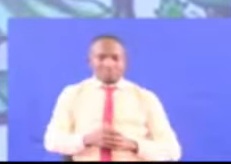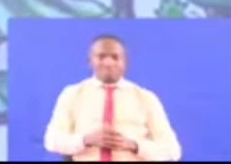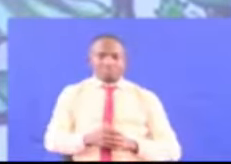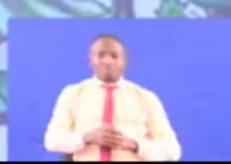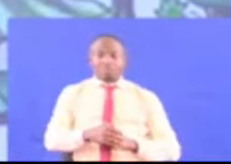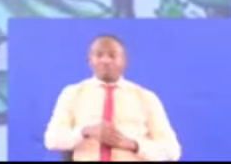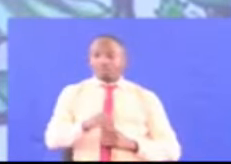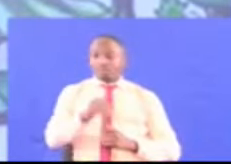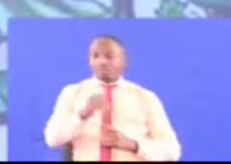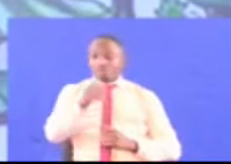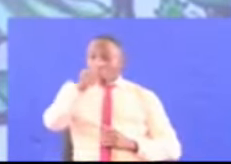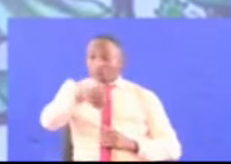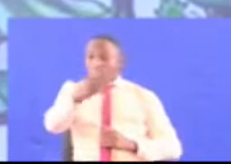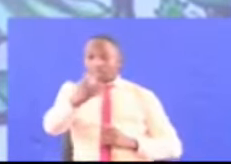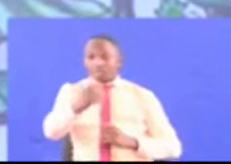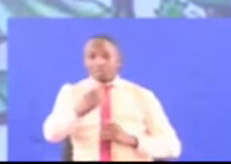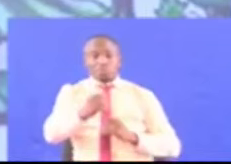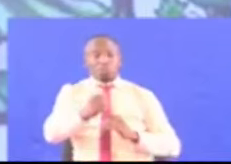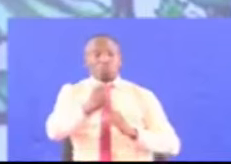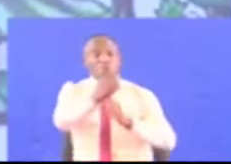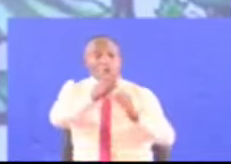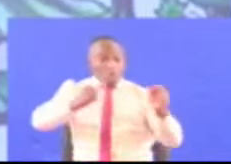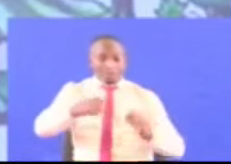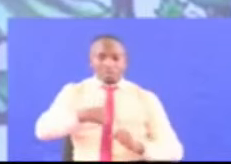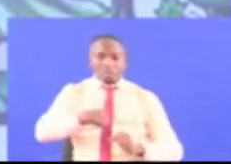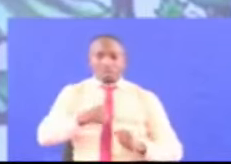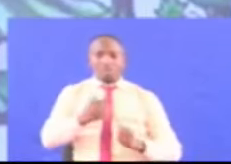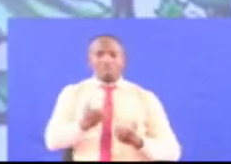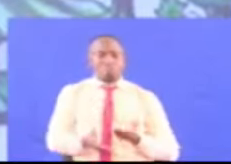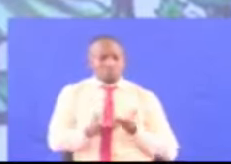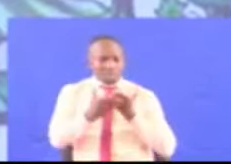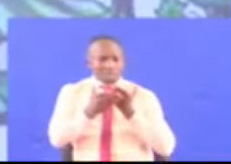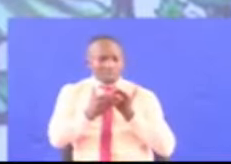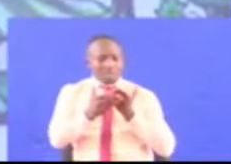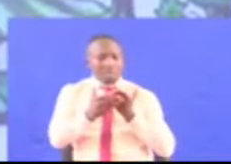sababu ile kutukatisha tamaa kulitufanya